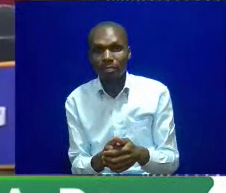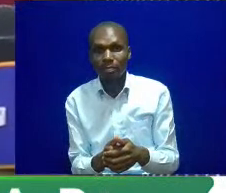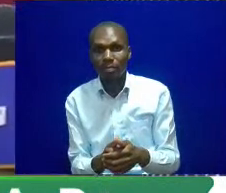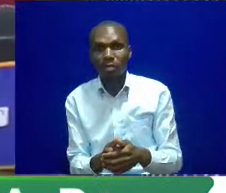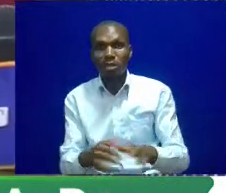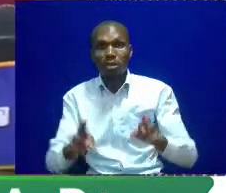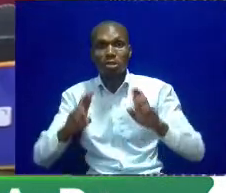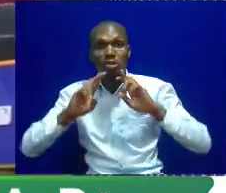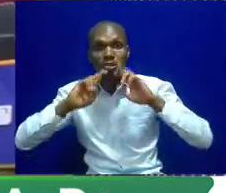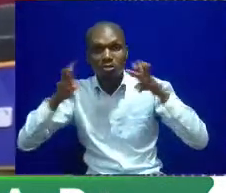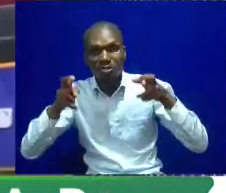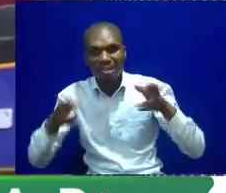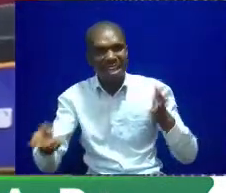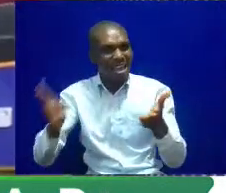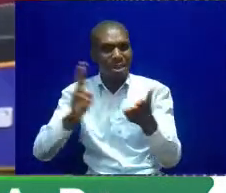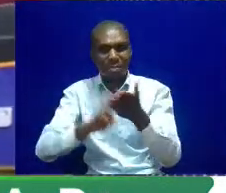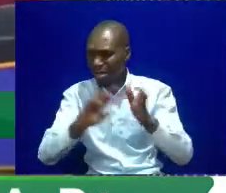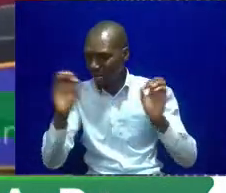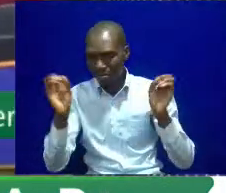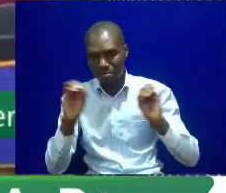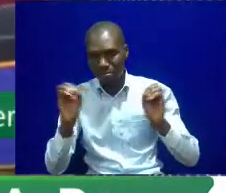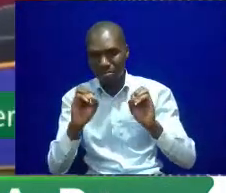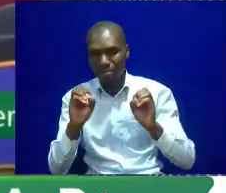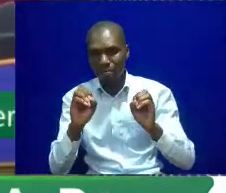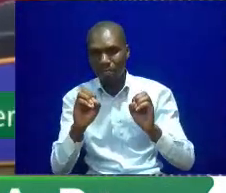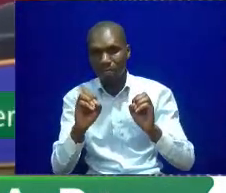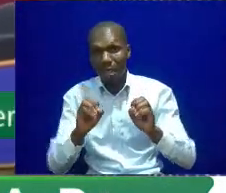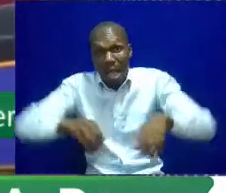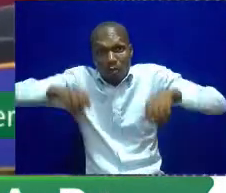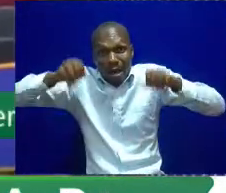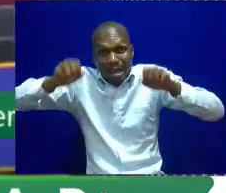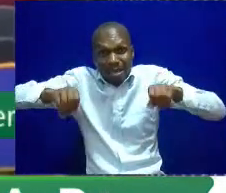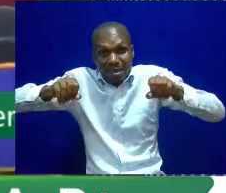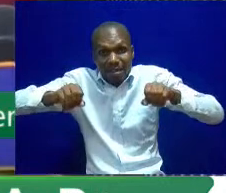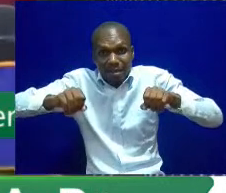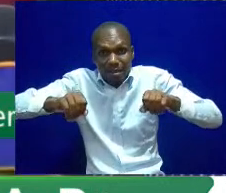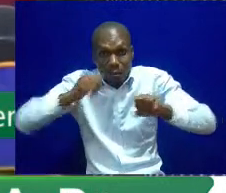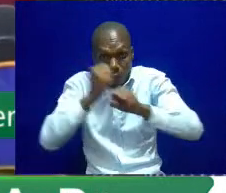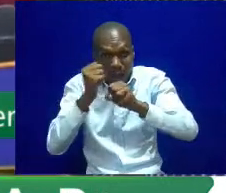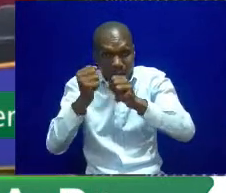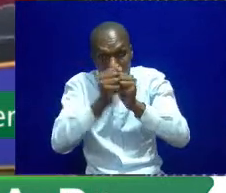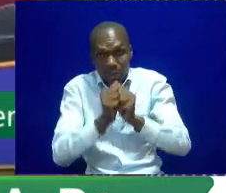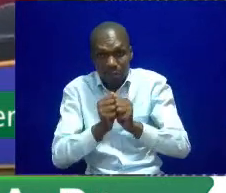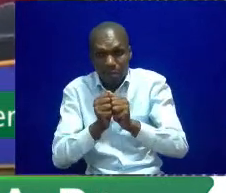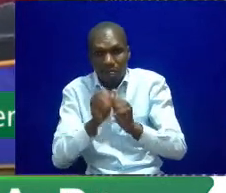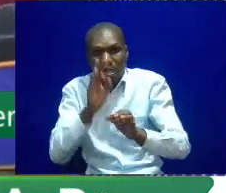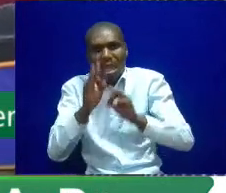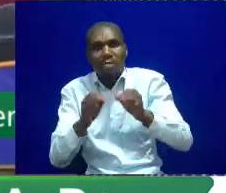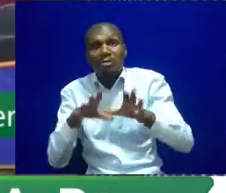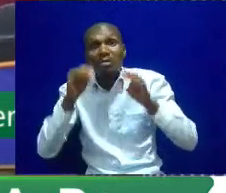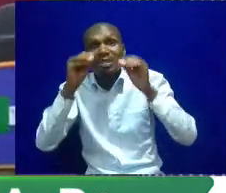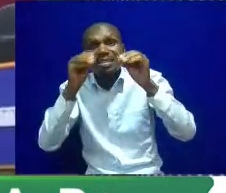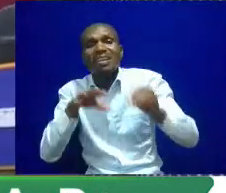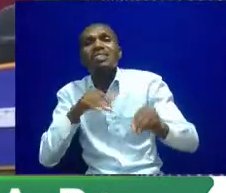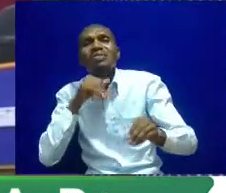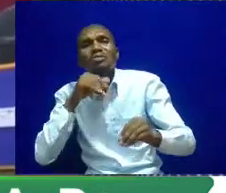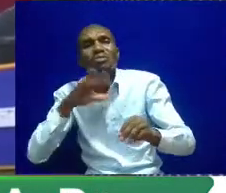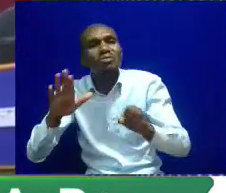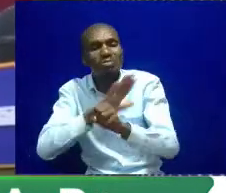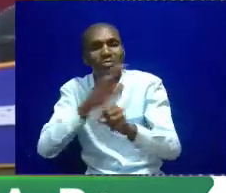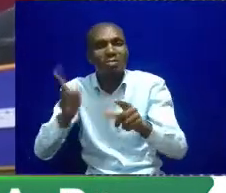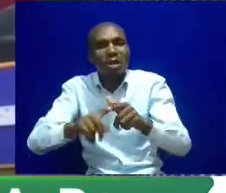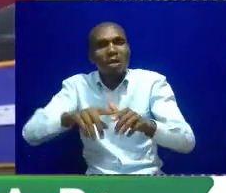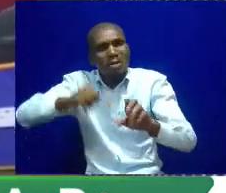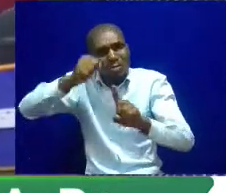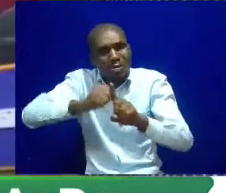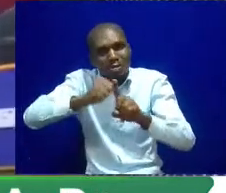matoke atari kwa chiko irole runga kiende. Igoto iguana nire kubwatera na tole. Kiera tukira bali bata iyo tusugumbe